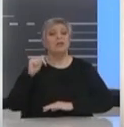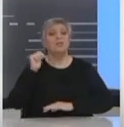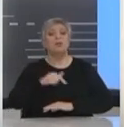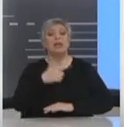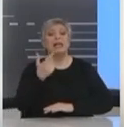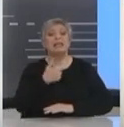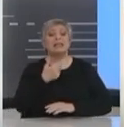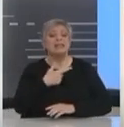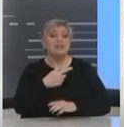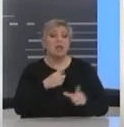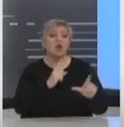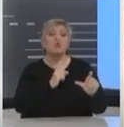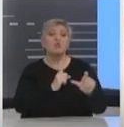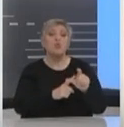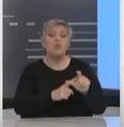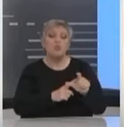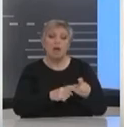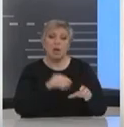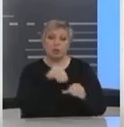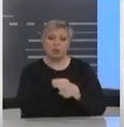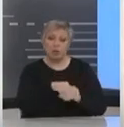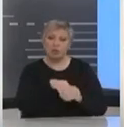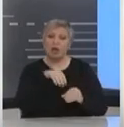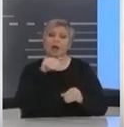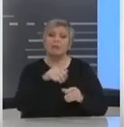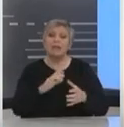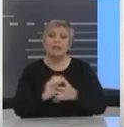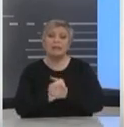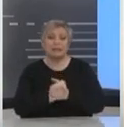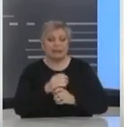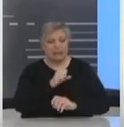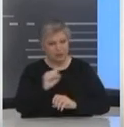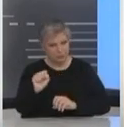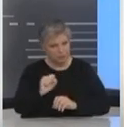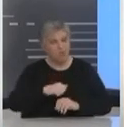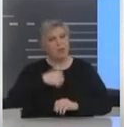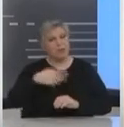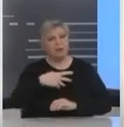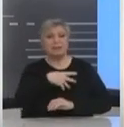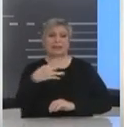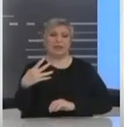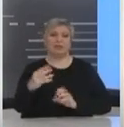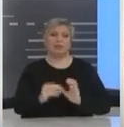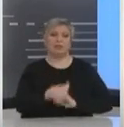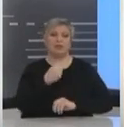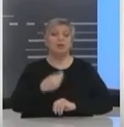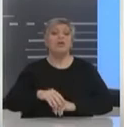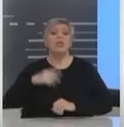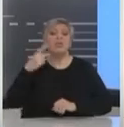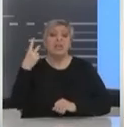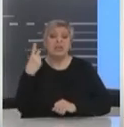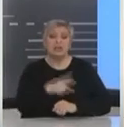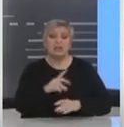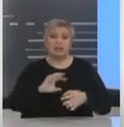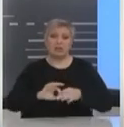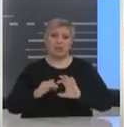εσωτερικού πήγαμε στο συνασπισμό και από το συνασπισμό στο ΣΥΡΙΖΑ. Δική σας, λοιπόν, η ιστορία του ΚΚΕ